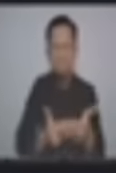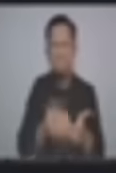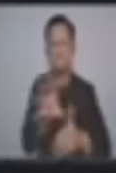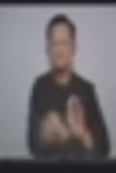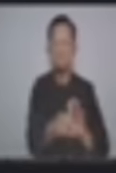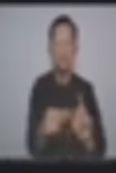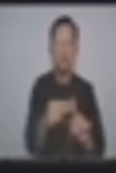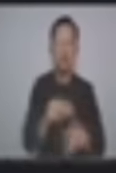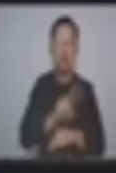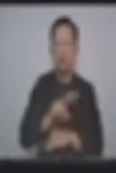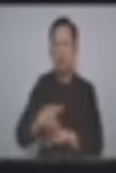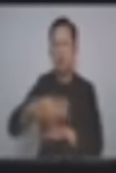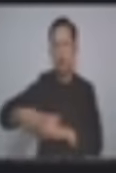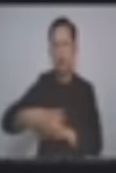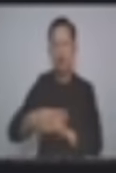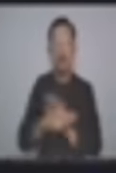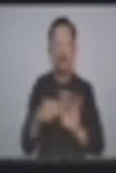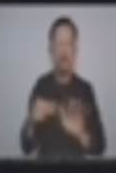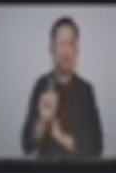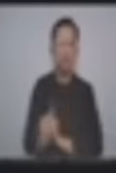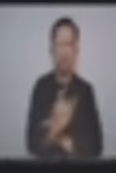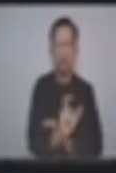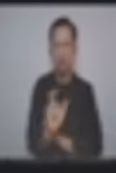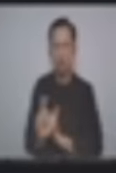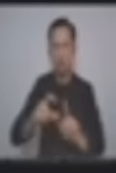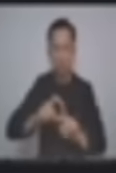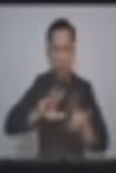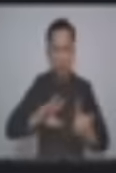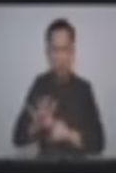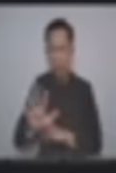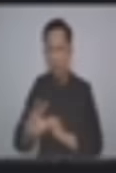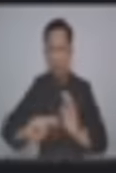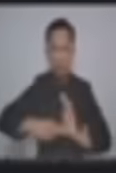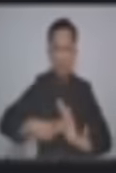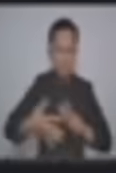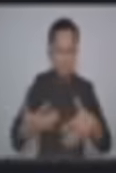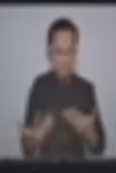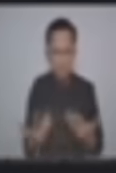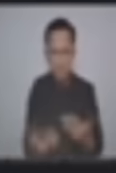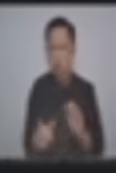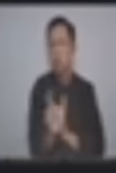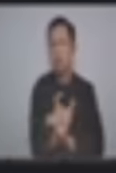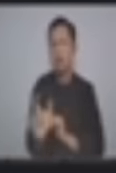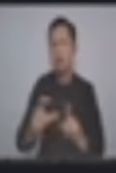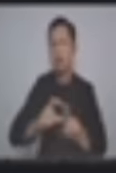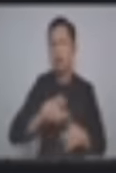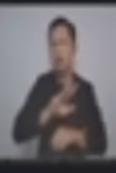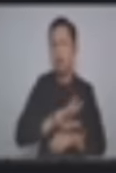22e ayat 1 undang-undang Dasar 1945 artinya secara konstitusional undang-undang Dasar